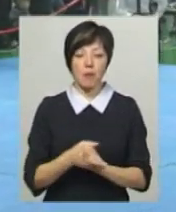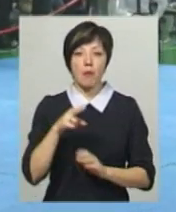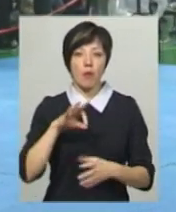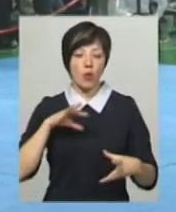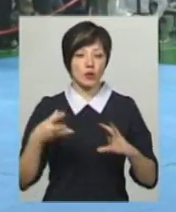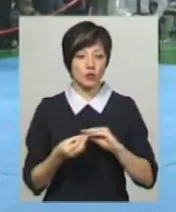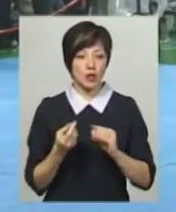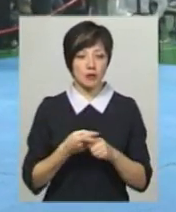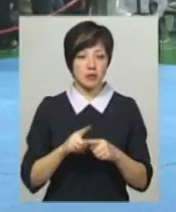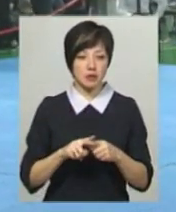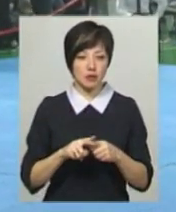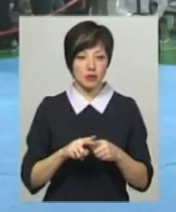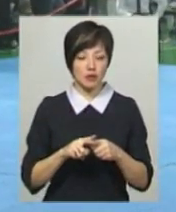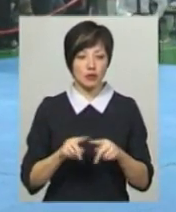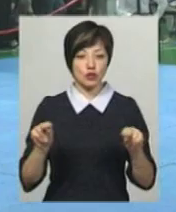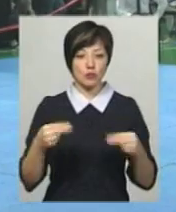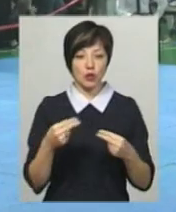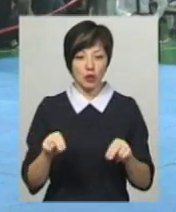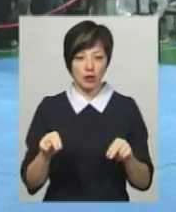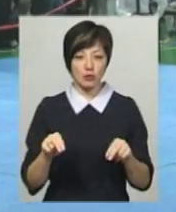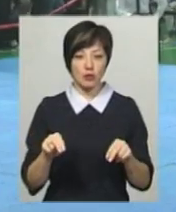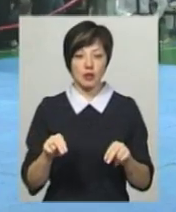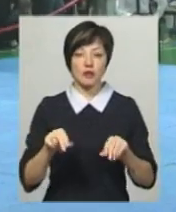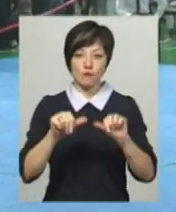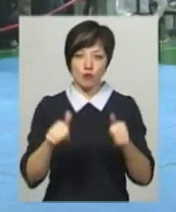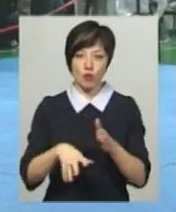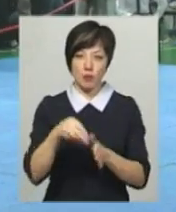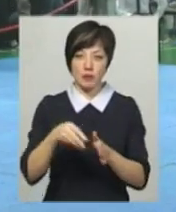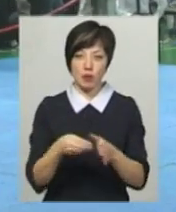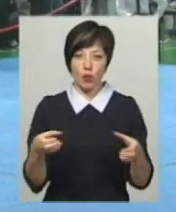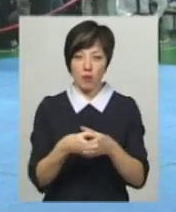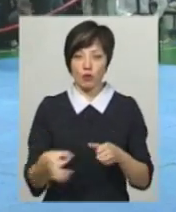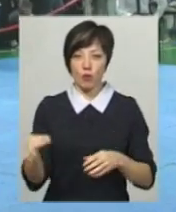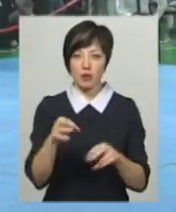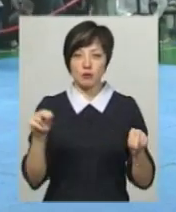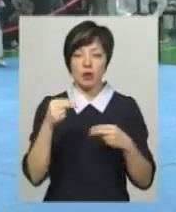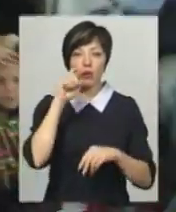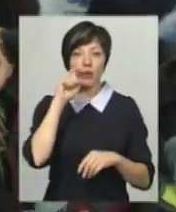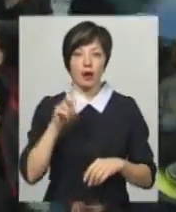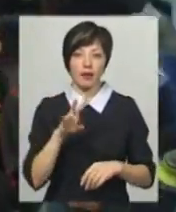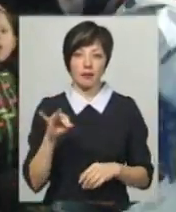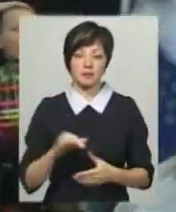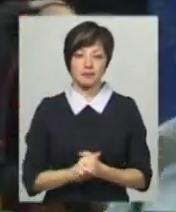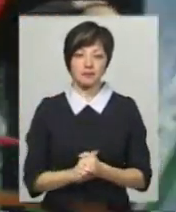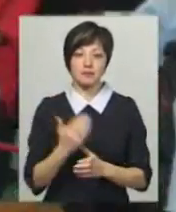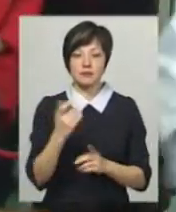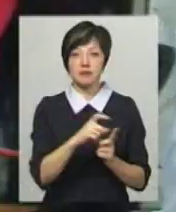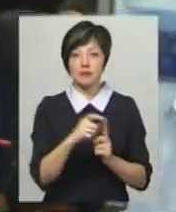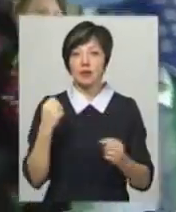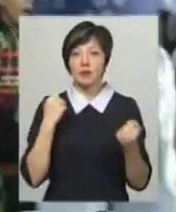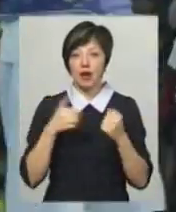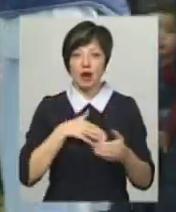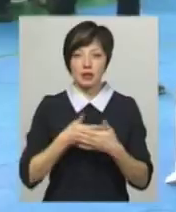результатам цього чемпіонату сформуємо збірну команду області на чемпіонат України. За його словами, спортсмени